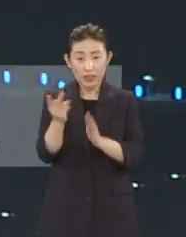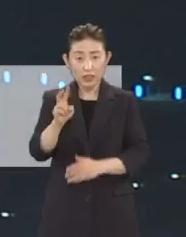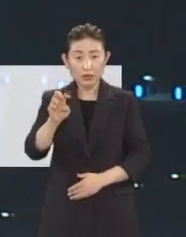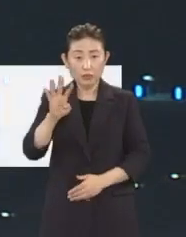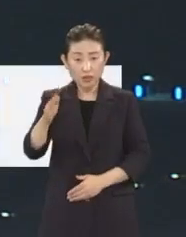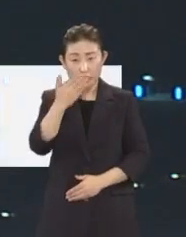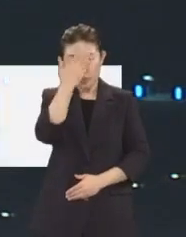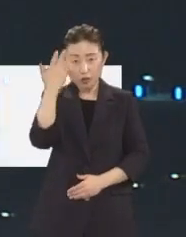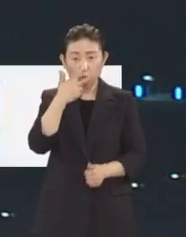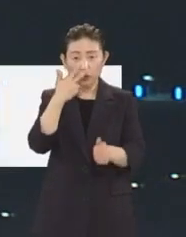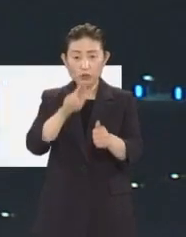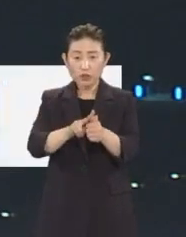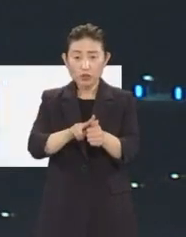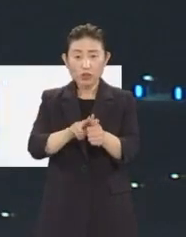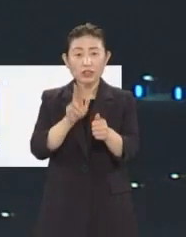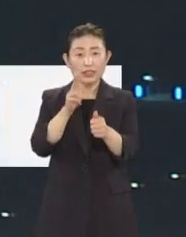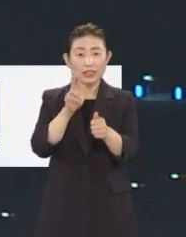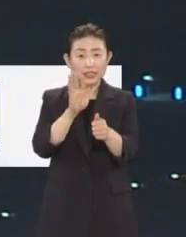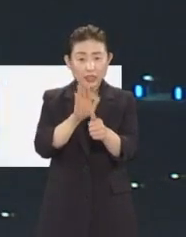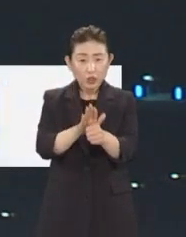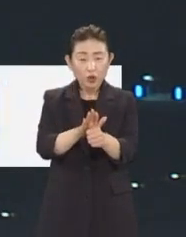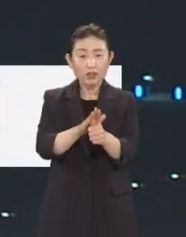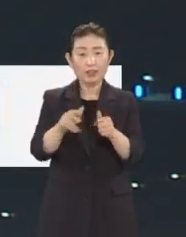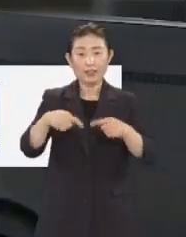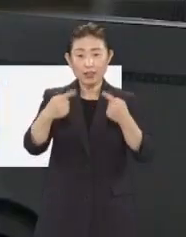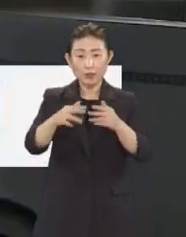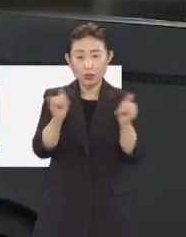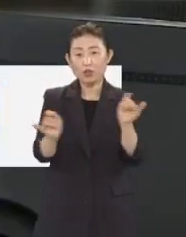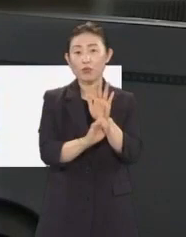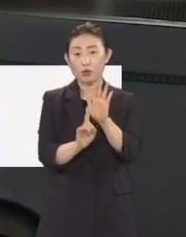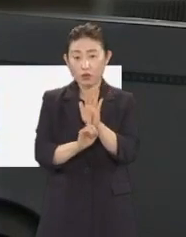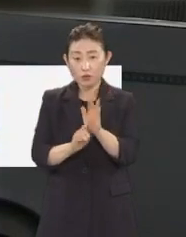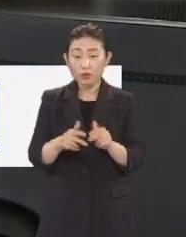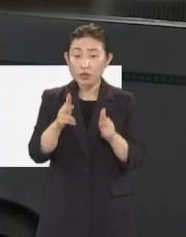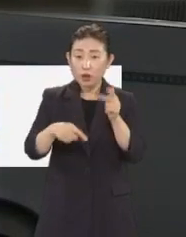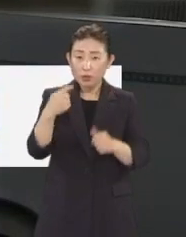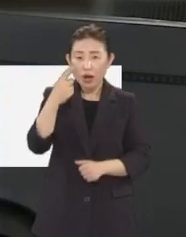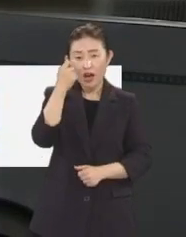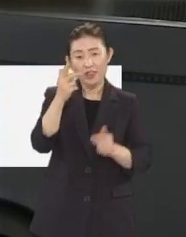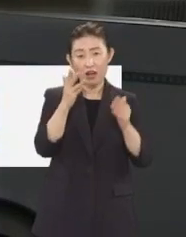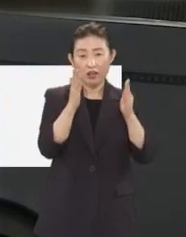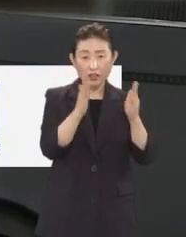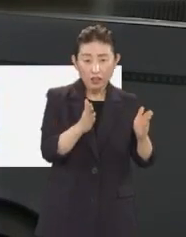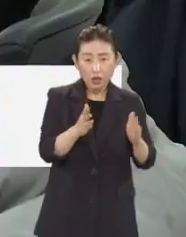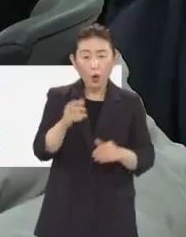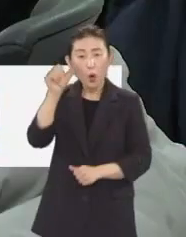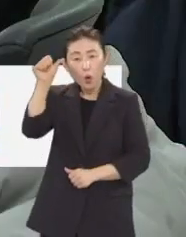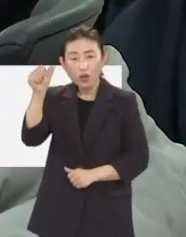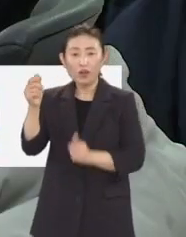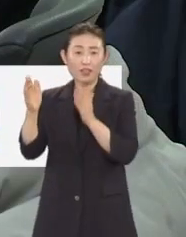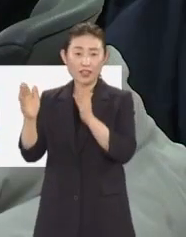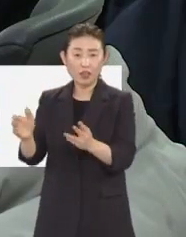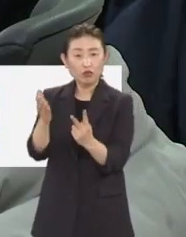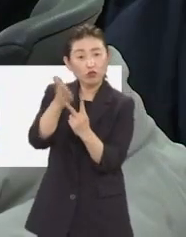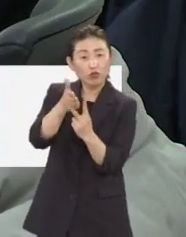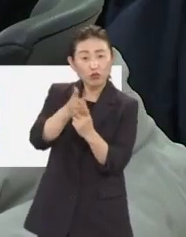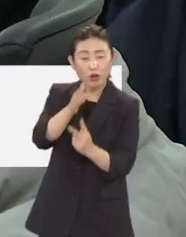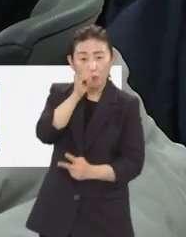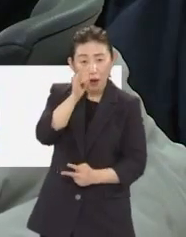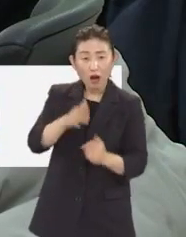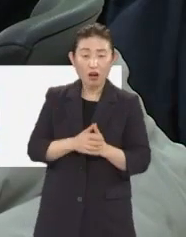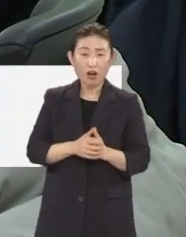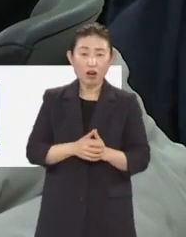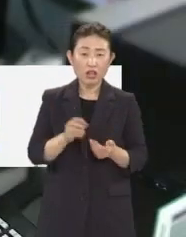천안시는 2023년 청년 도전지원 사업 참여자를 모집합니다이 사업은 한 달 단기 과정과 5개월 장기 과정으로